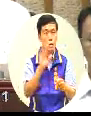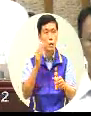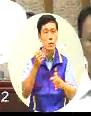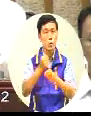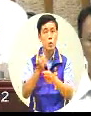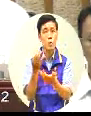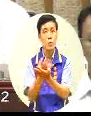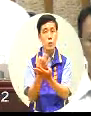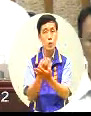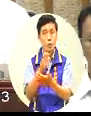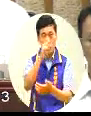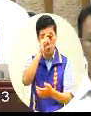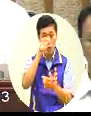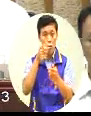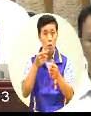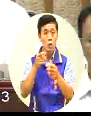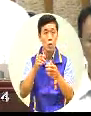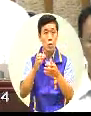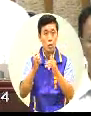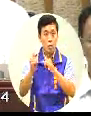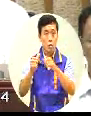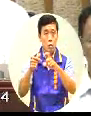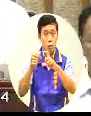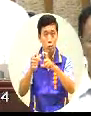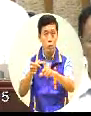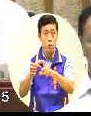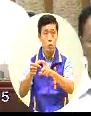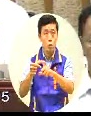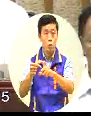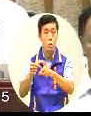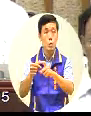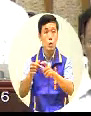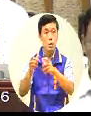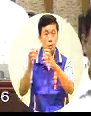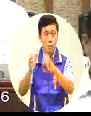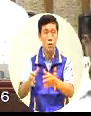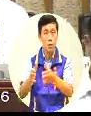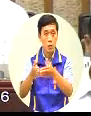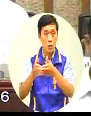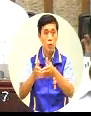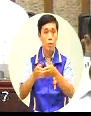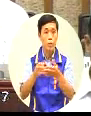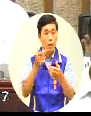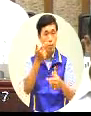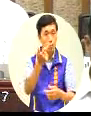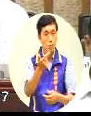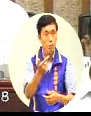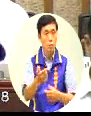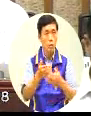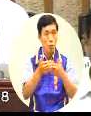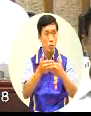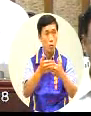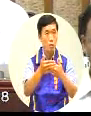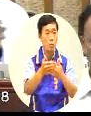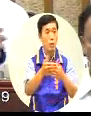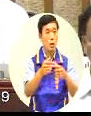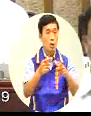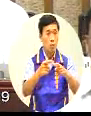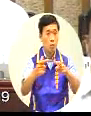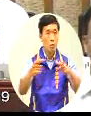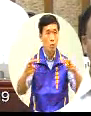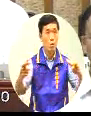透过社区，我们来发展一个社区的生产履历的社区，啊，安尼逐步把安这范围扩大，量